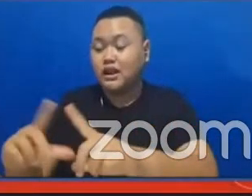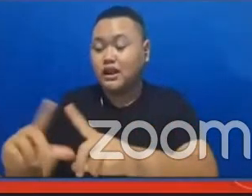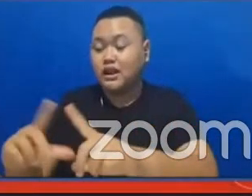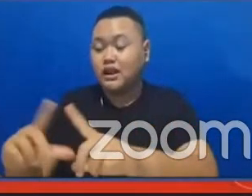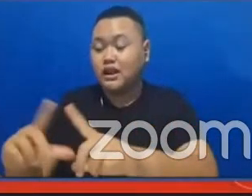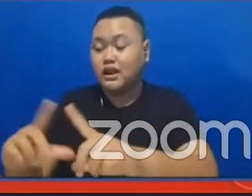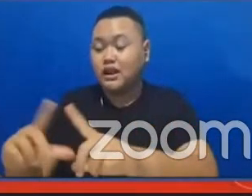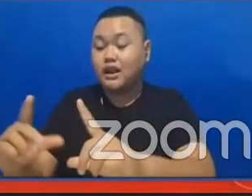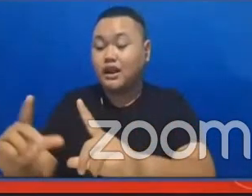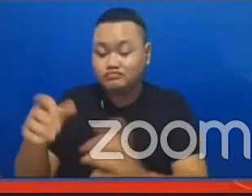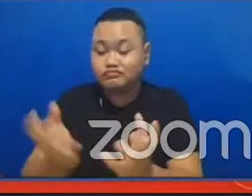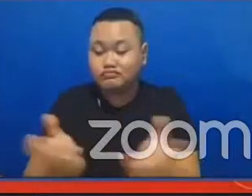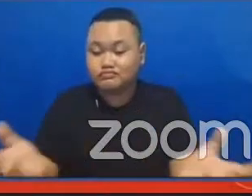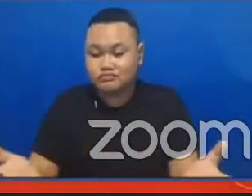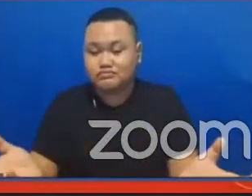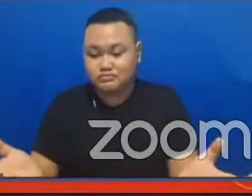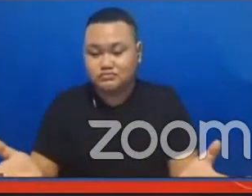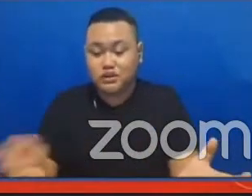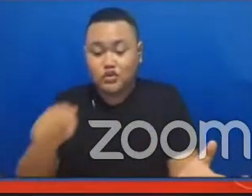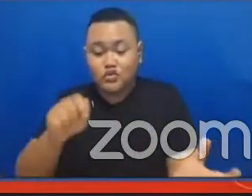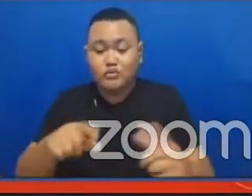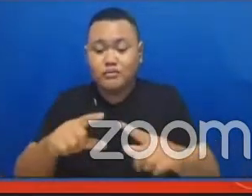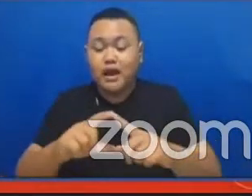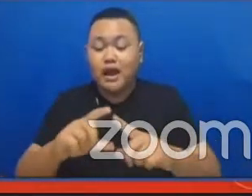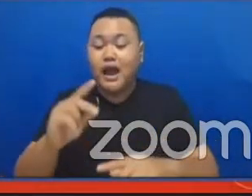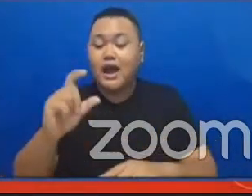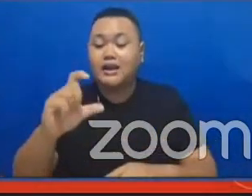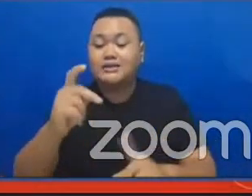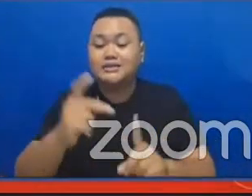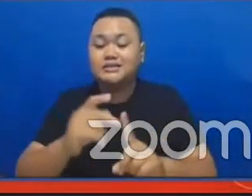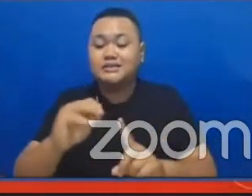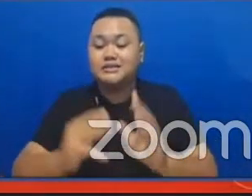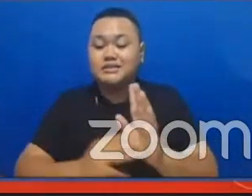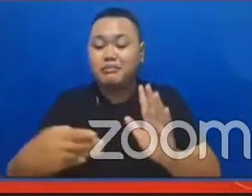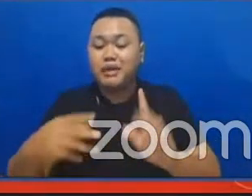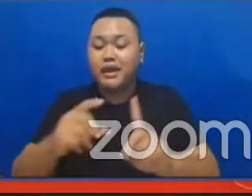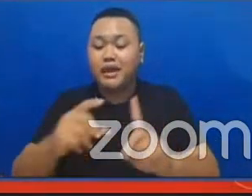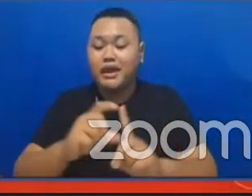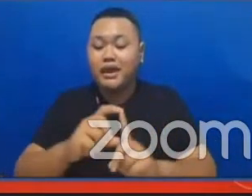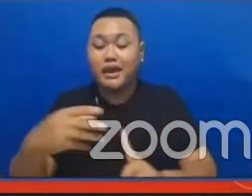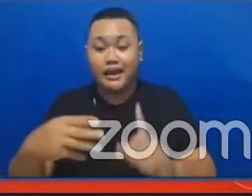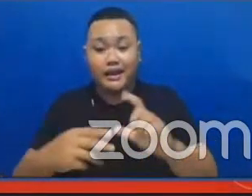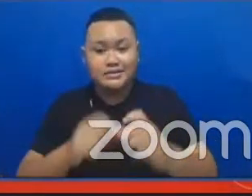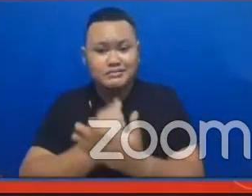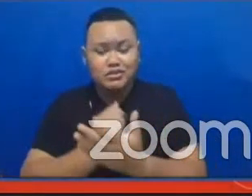maya pada hukum Archimedes itu menghasilkan nilai perbandingan